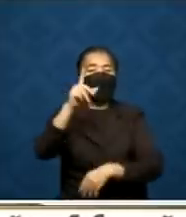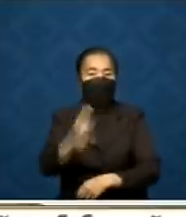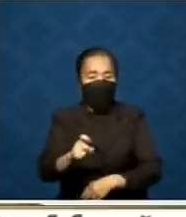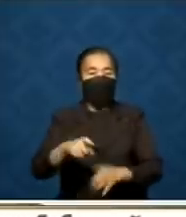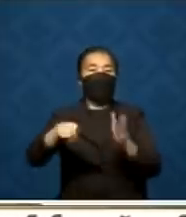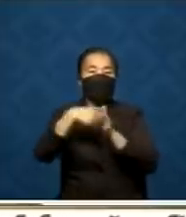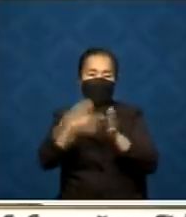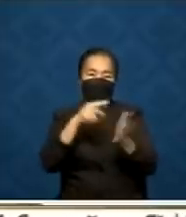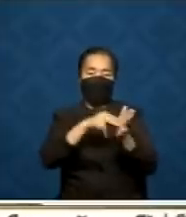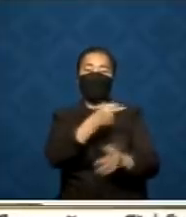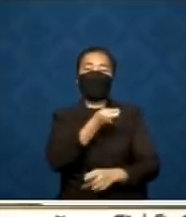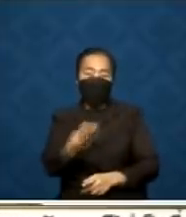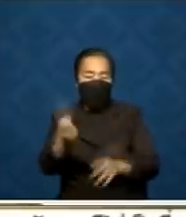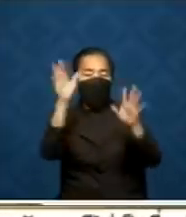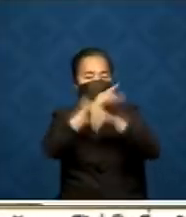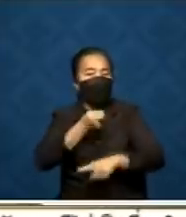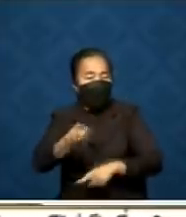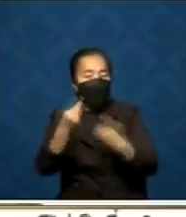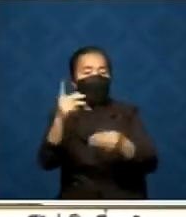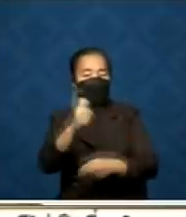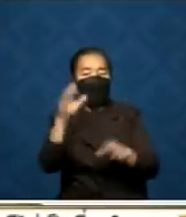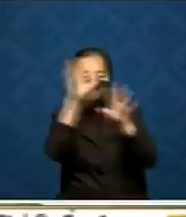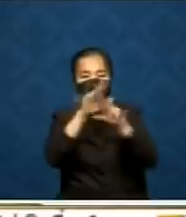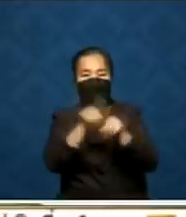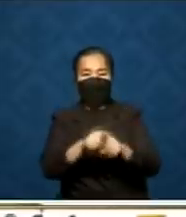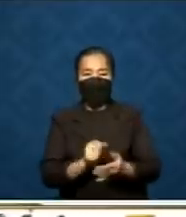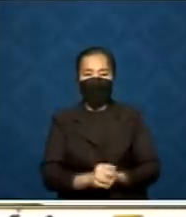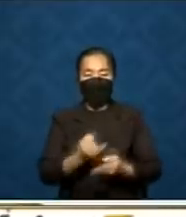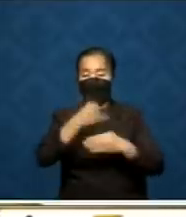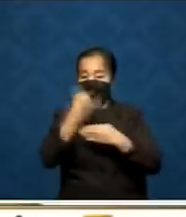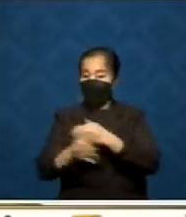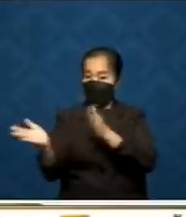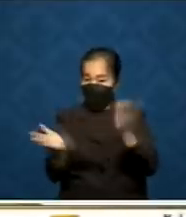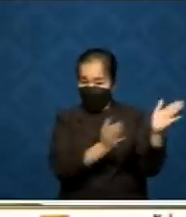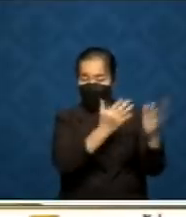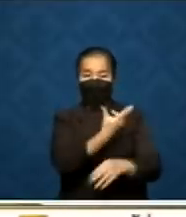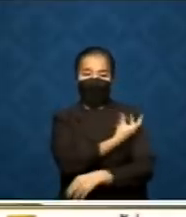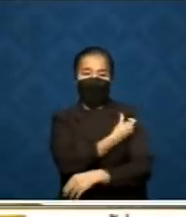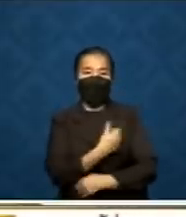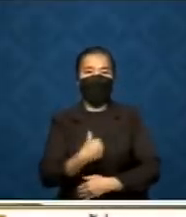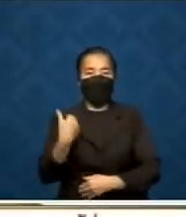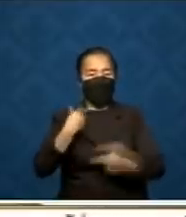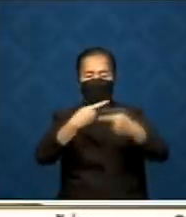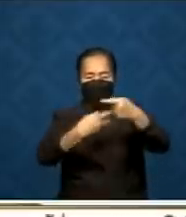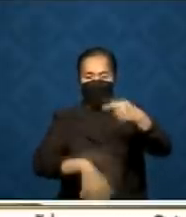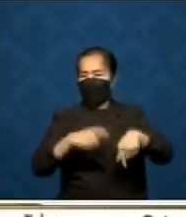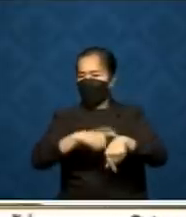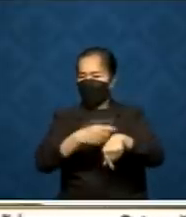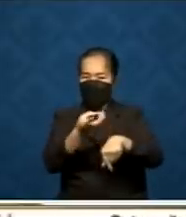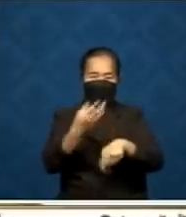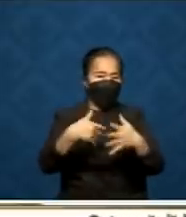ค่าความตายจะเอาแล้วจบกันไปใช้วัคซีนยังมีเรื่องต้องพูดอีกแล้วมีเวลาน้อย